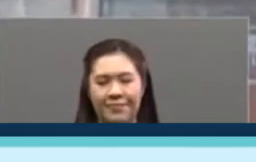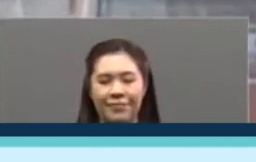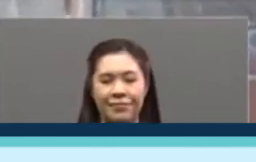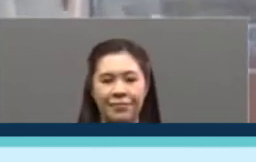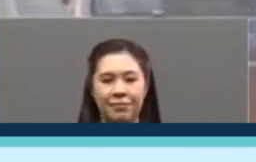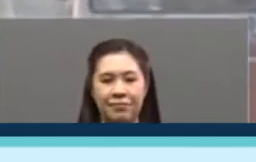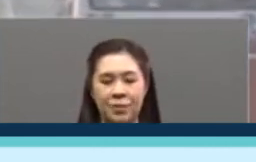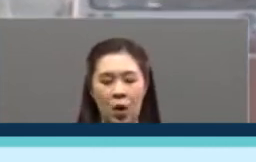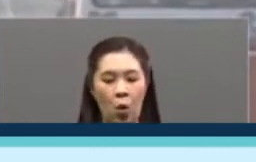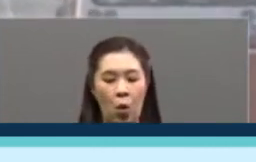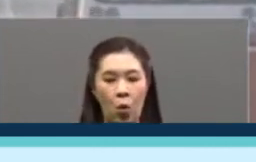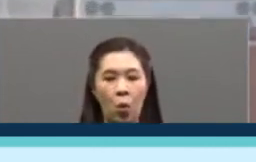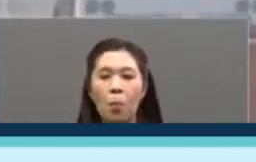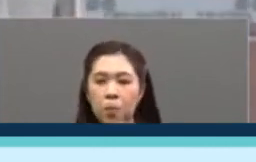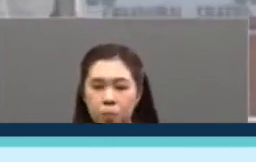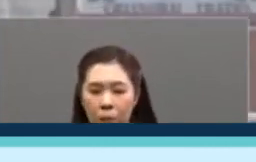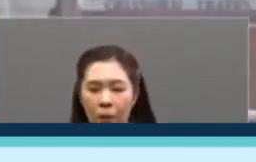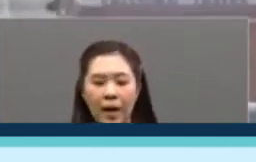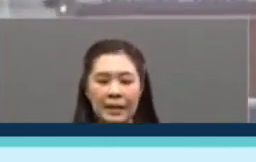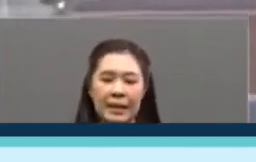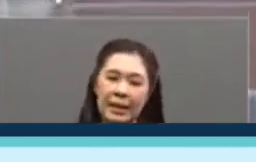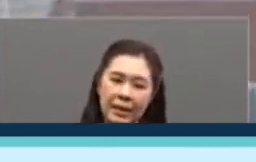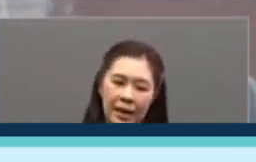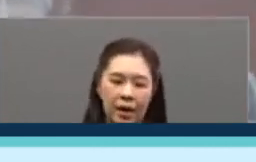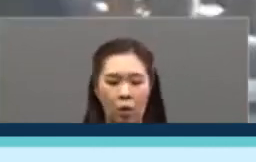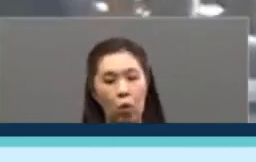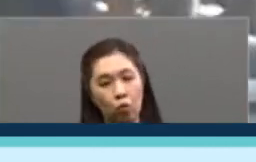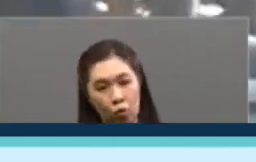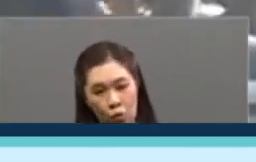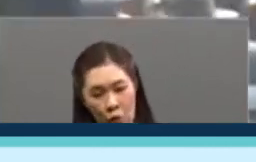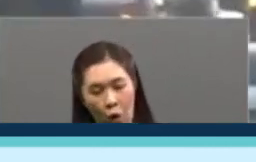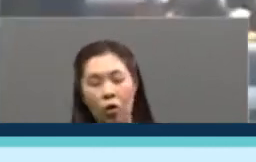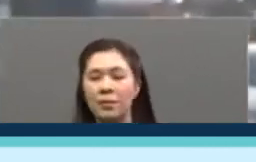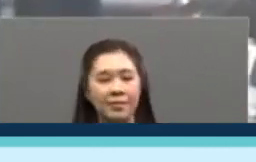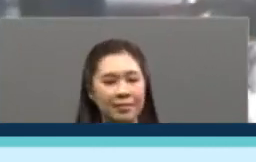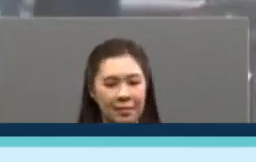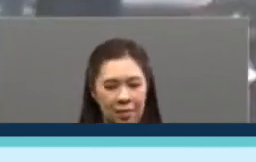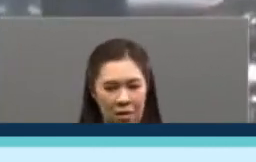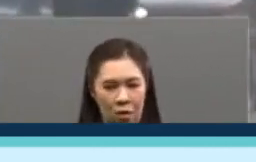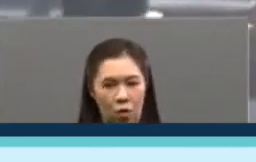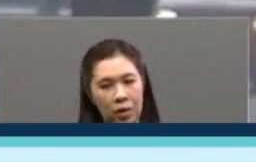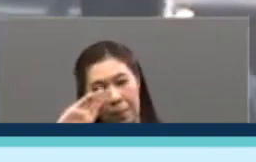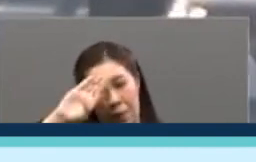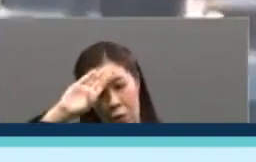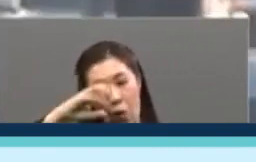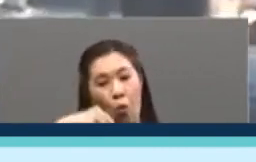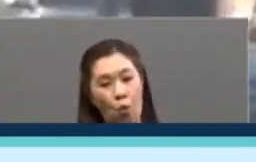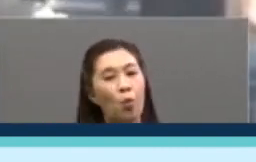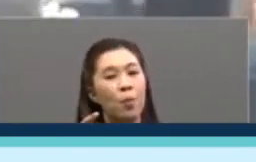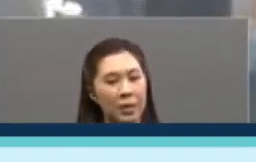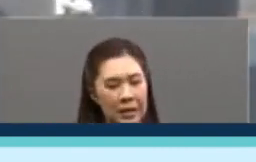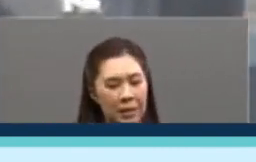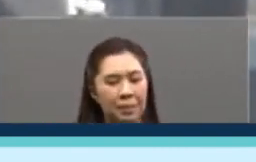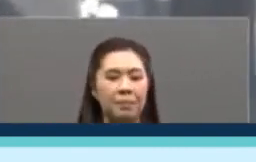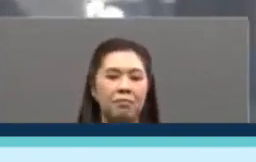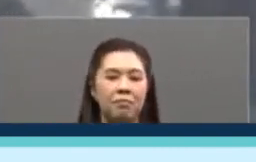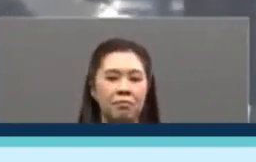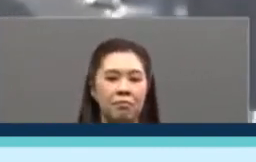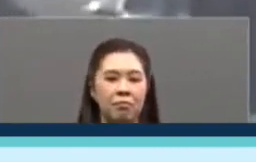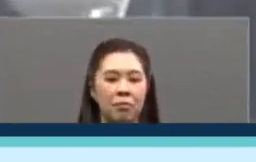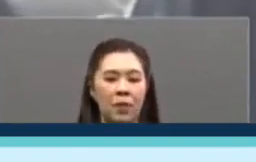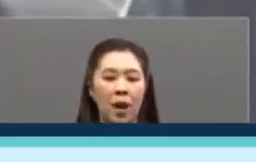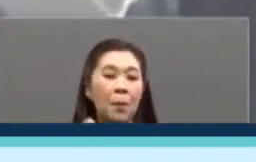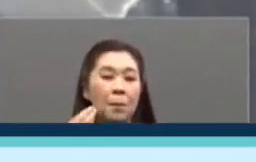2.5 ของกระทรวงมหาดไทยซึ่งมีการจัดตั้งคณะทำงานติดตามสถานการณ์ฝุ่นภายใต้การดำเนินงานของกองอำนวย